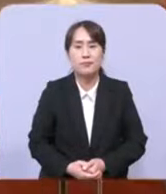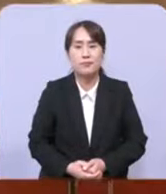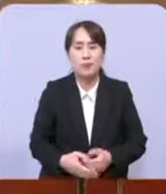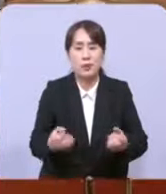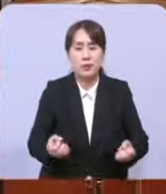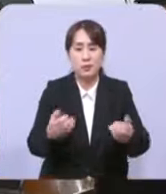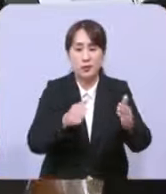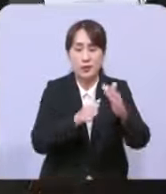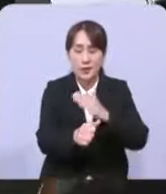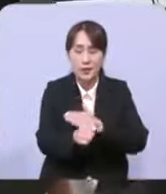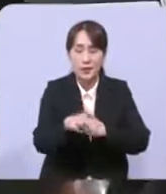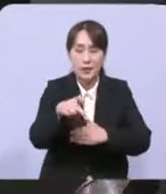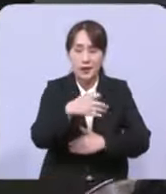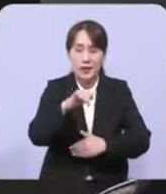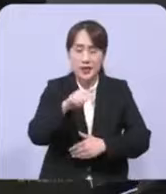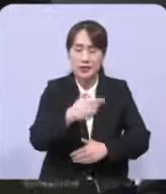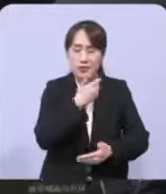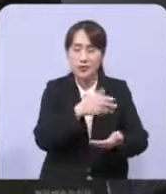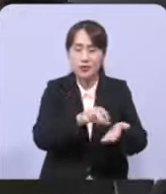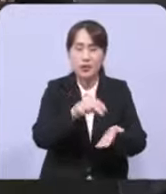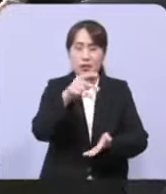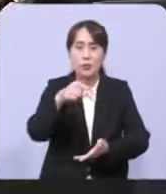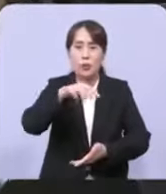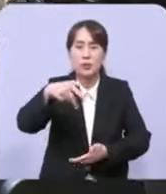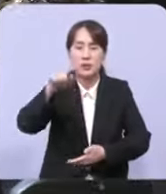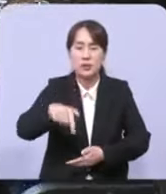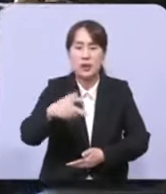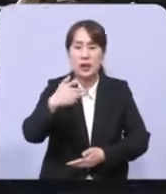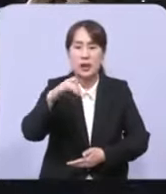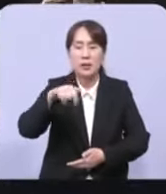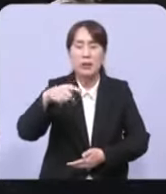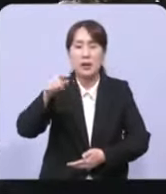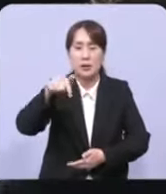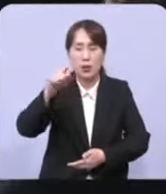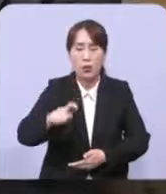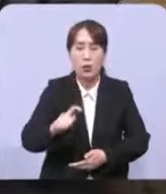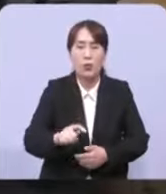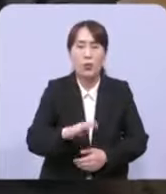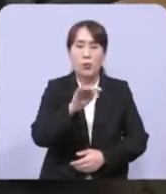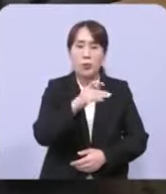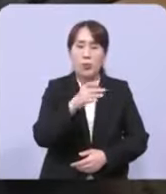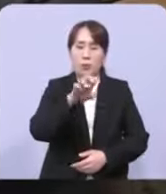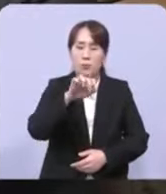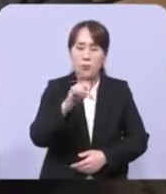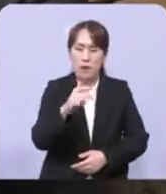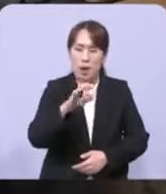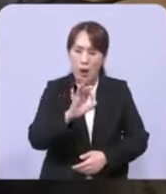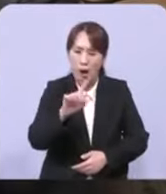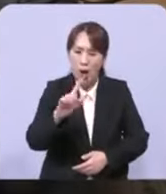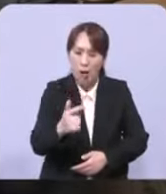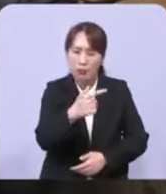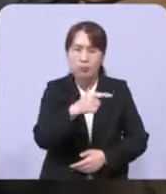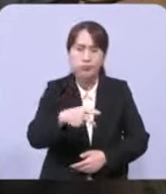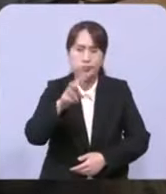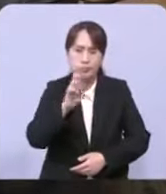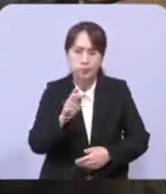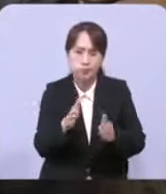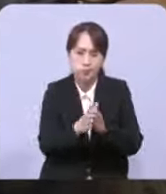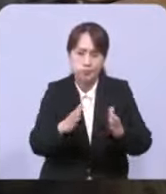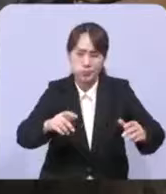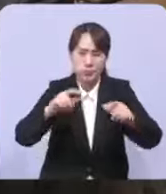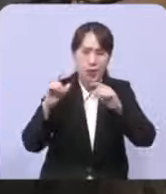축제를 대표하는 클래식 레퍼토리인 드보르작의 카니발 서곡, 보헤미안의 활기찬 선율로 공연의 시작을